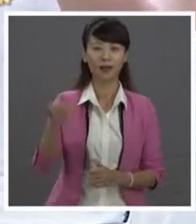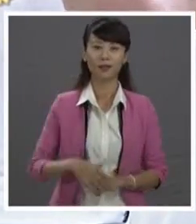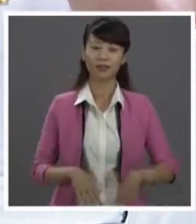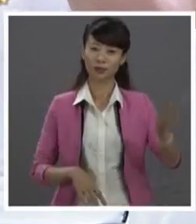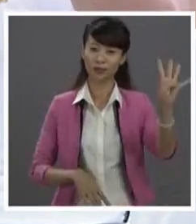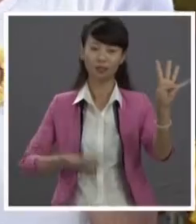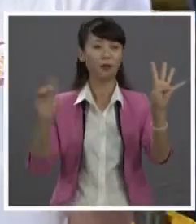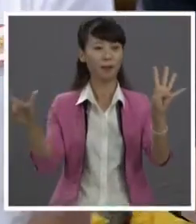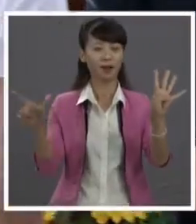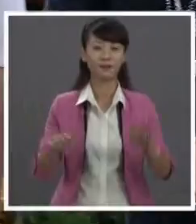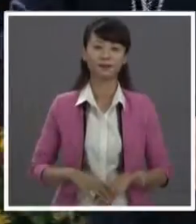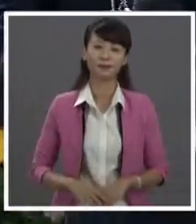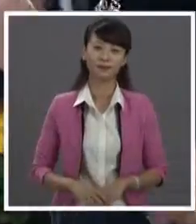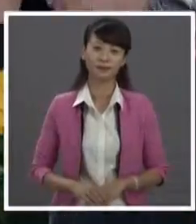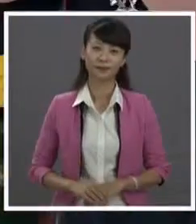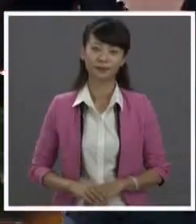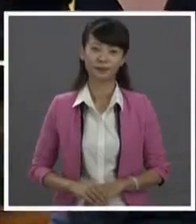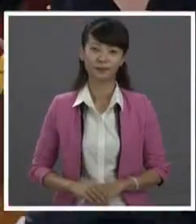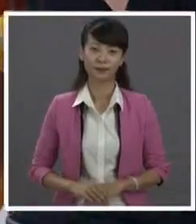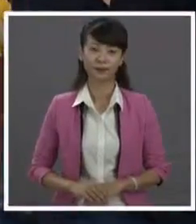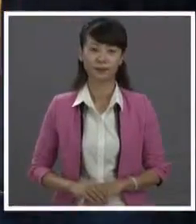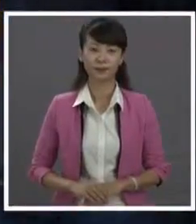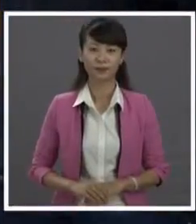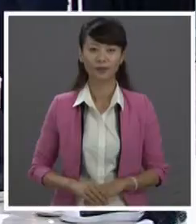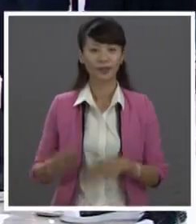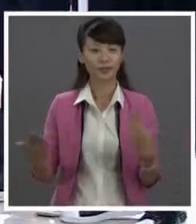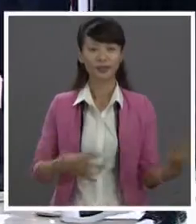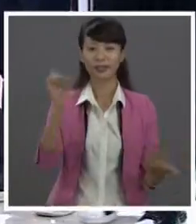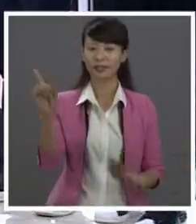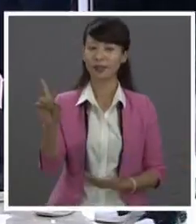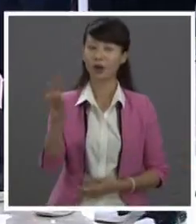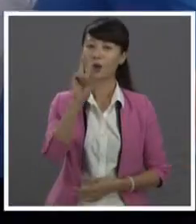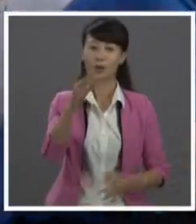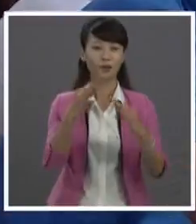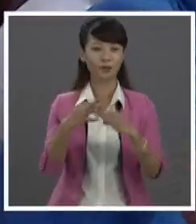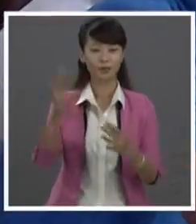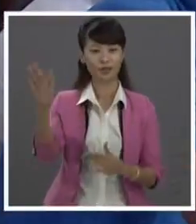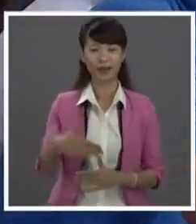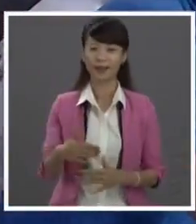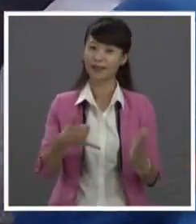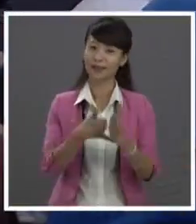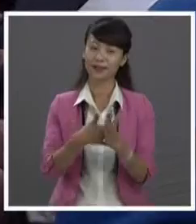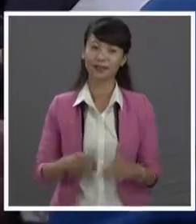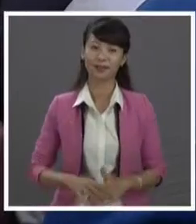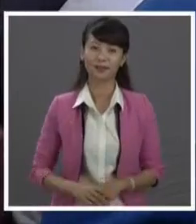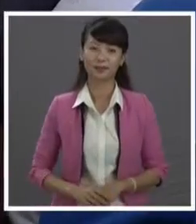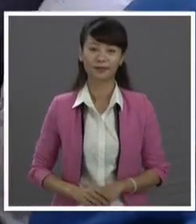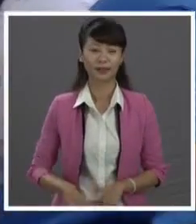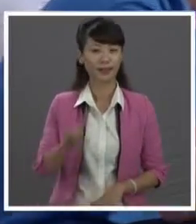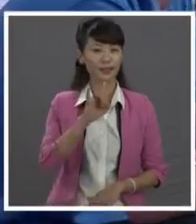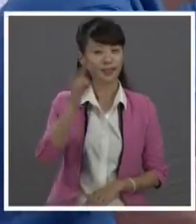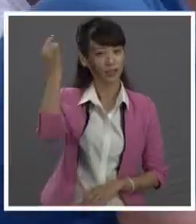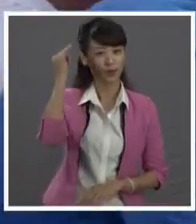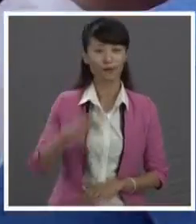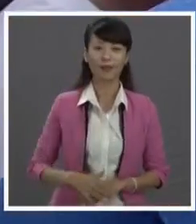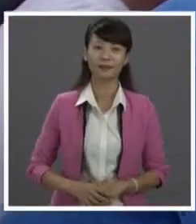手四，一手八。 然后再换过来。 对。 哦，最难。 来，我们请一个观众上来试试一手四，一手八。 来，那个紫色头发，来。 紫色头发。 对。 你